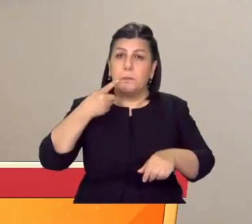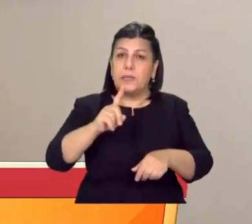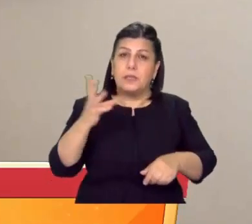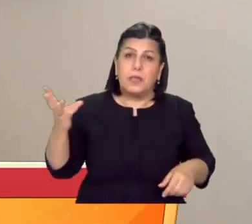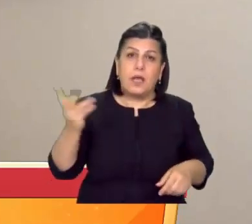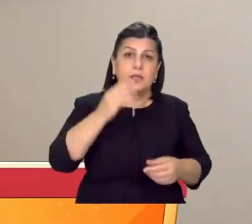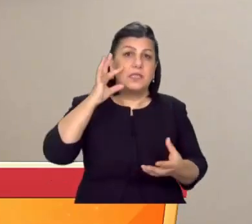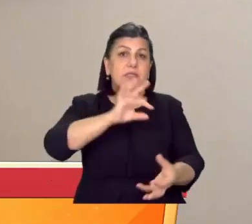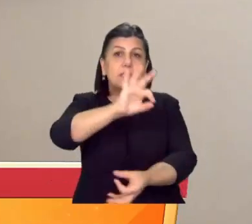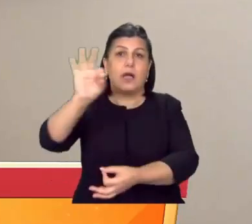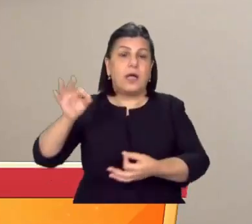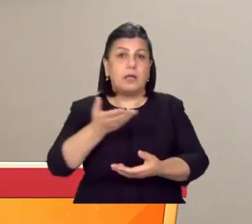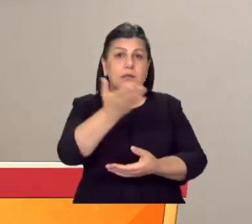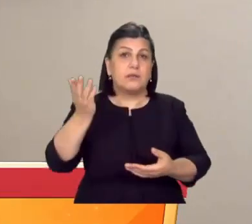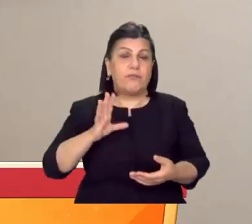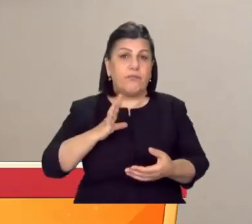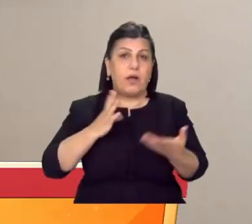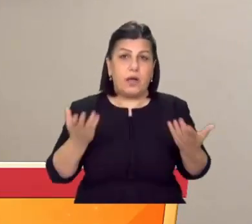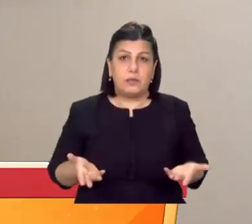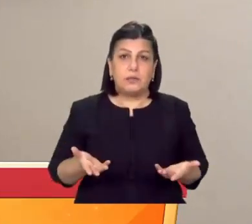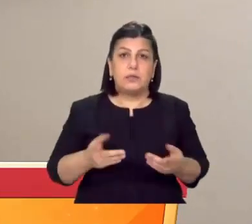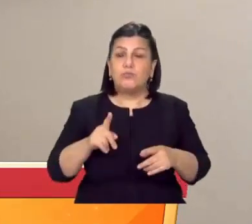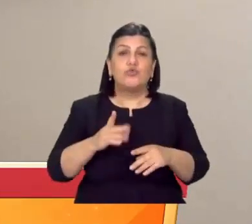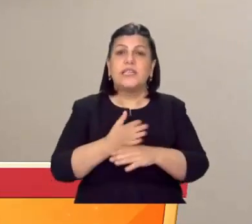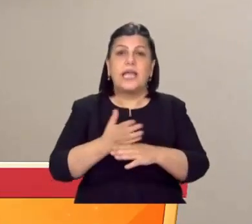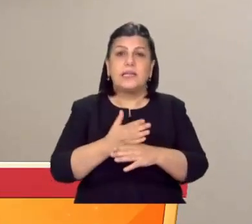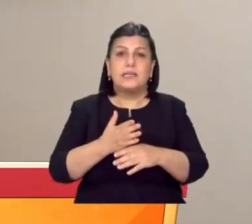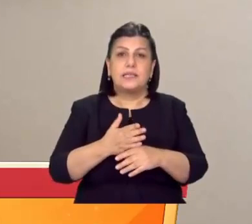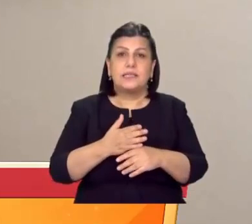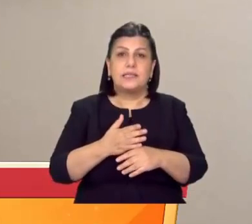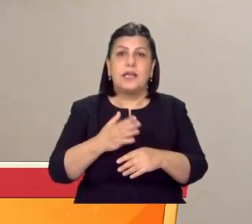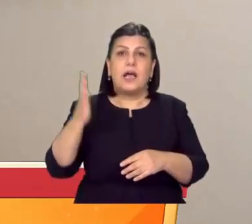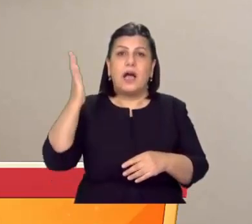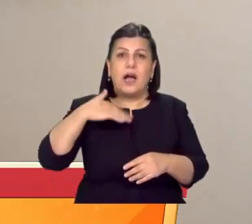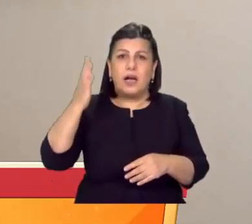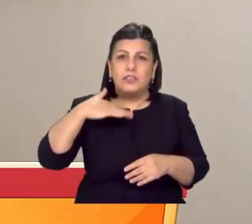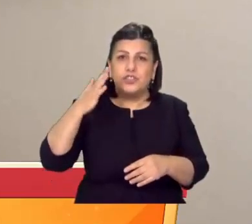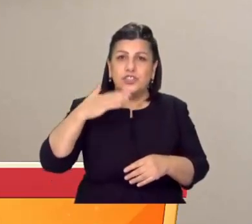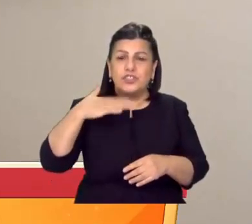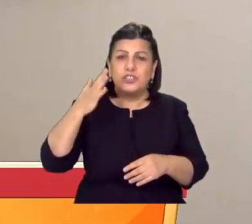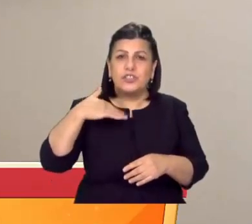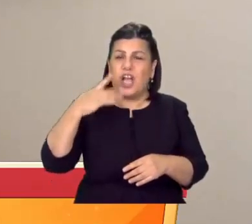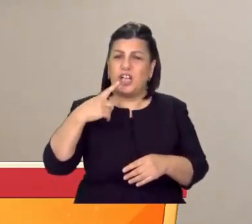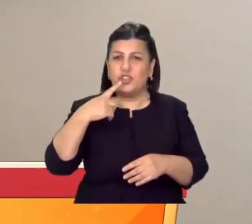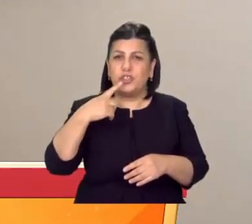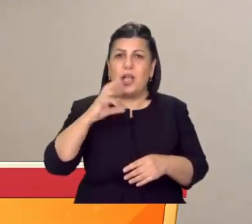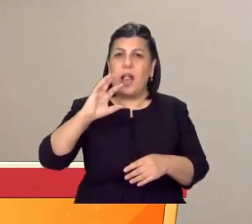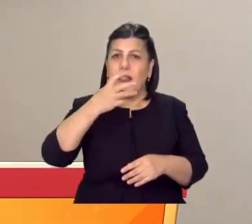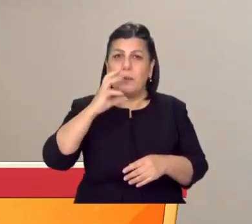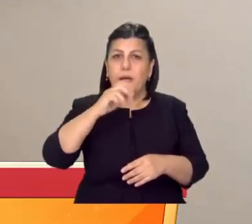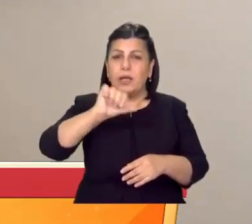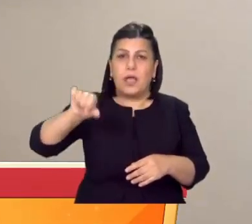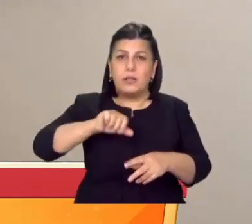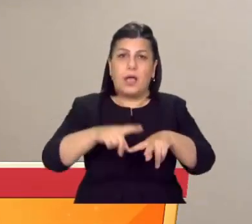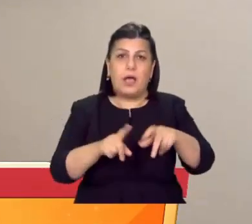binlerce insan var. Şimdi bu nedir? Acı elma yağı. Acı elma yağı dediğimiz şey adaçayı